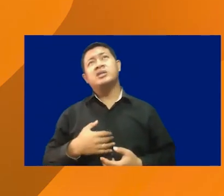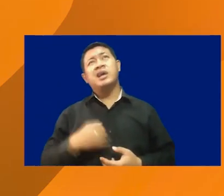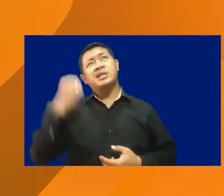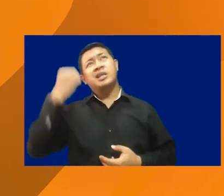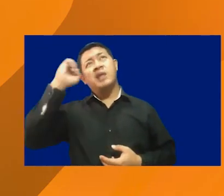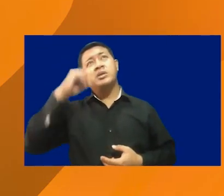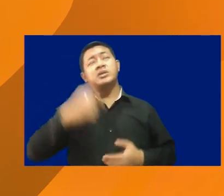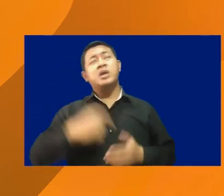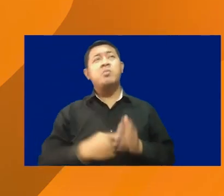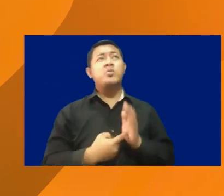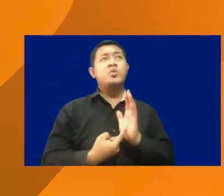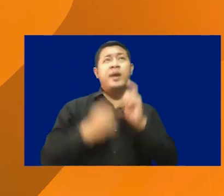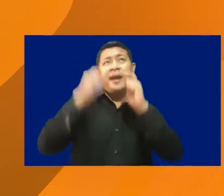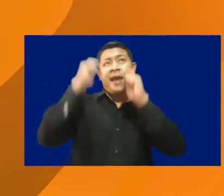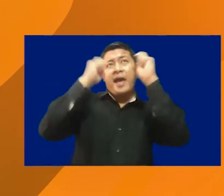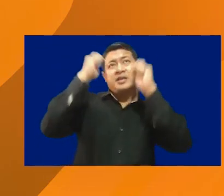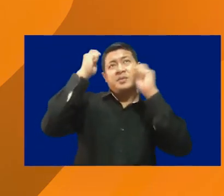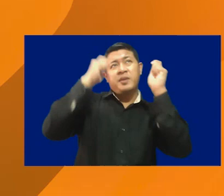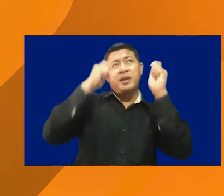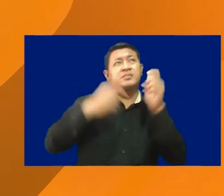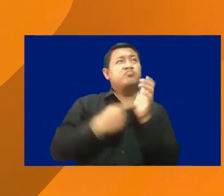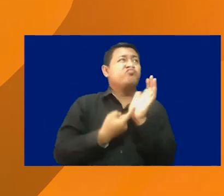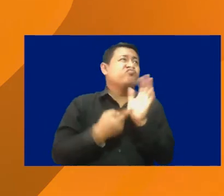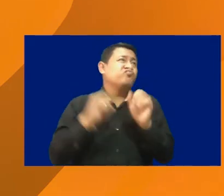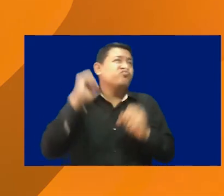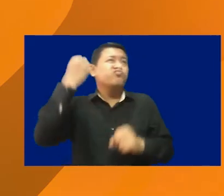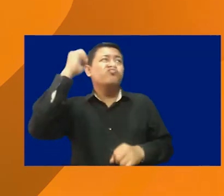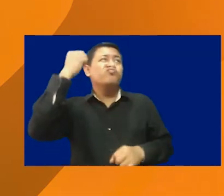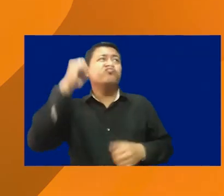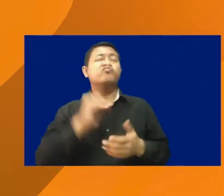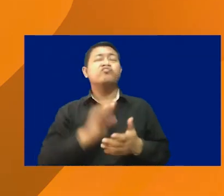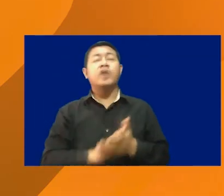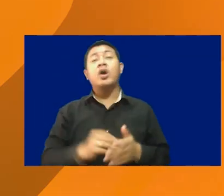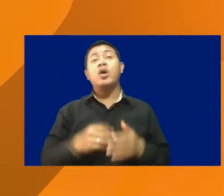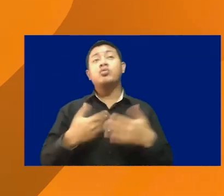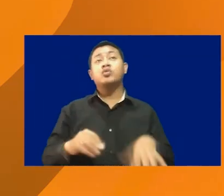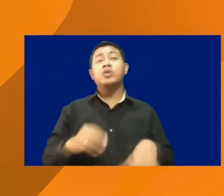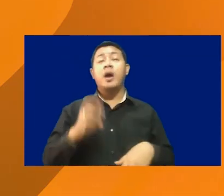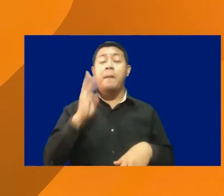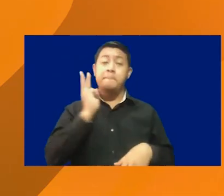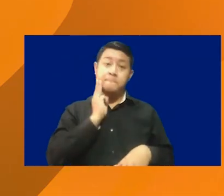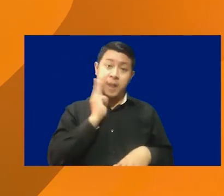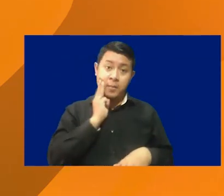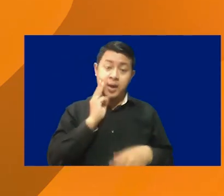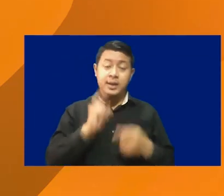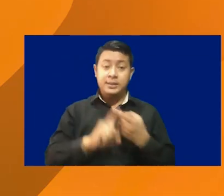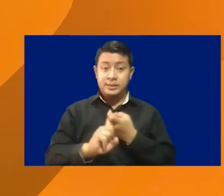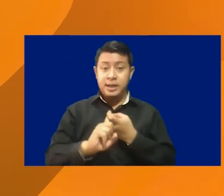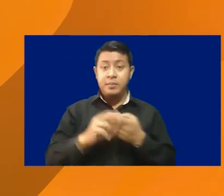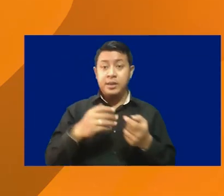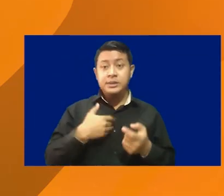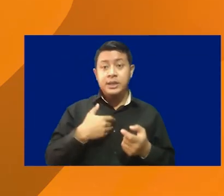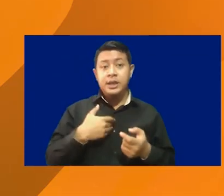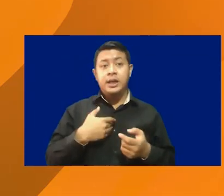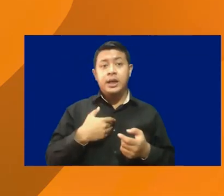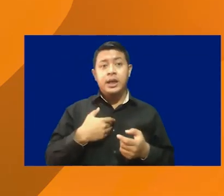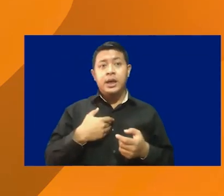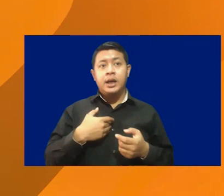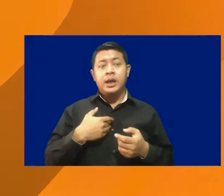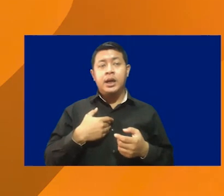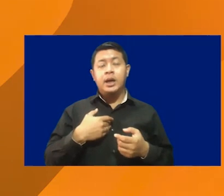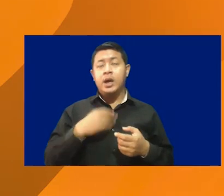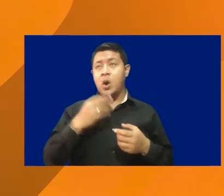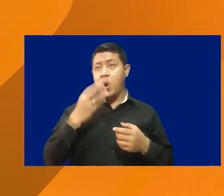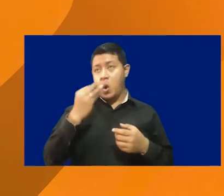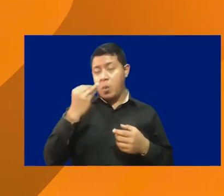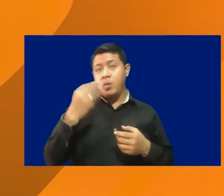apa-apa dan saya tidak mampu berekspresi dengan baik. Sampai pada suatu masa, mama saya dan salah seorang